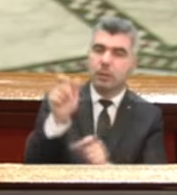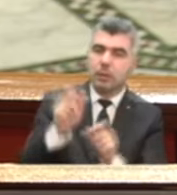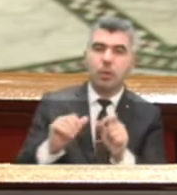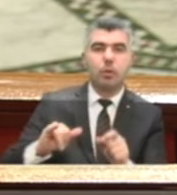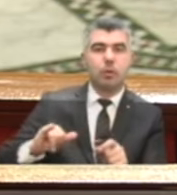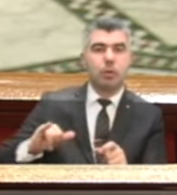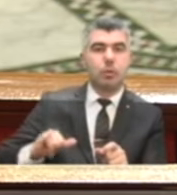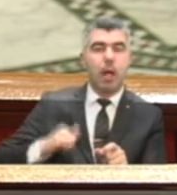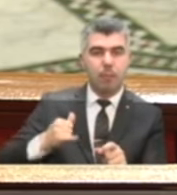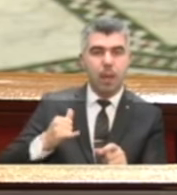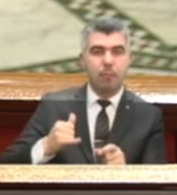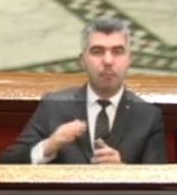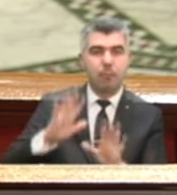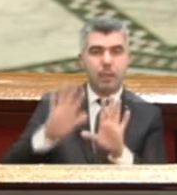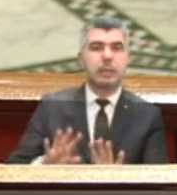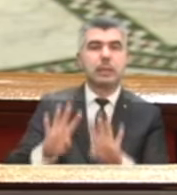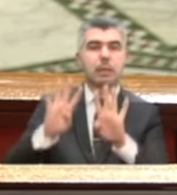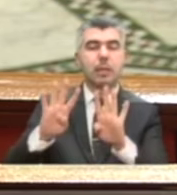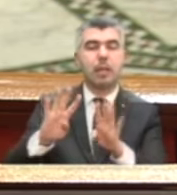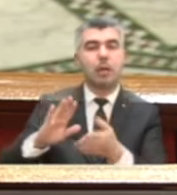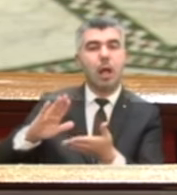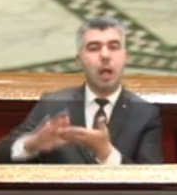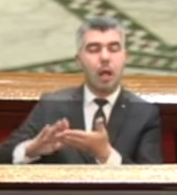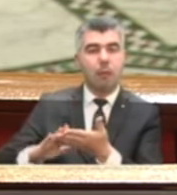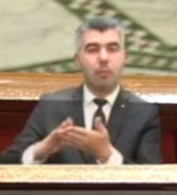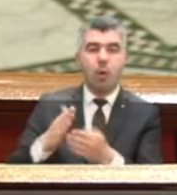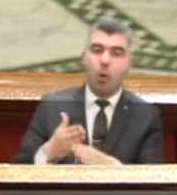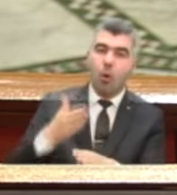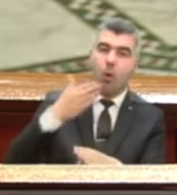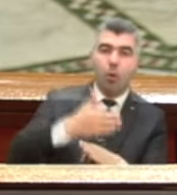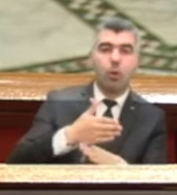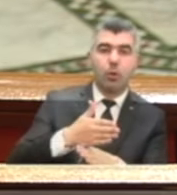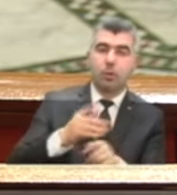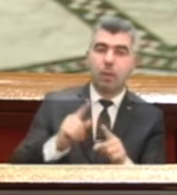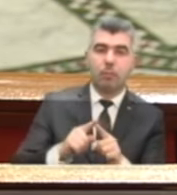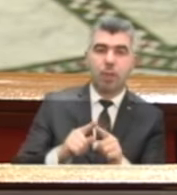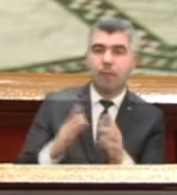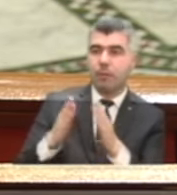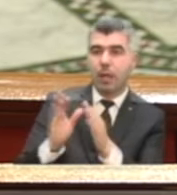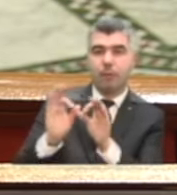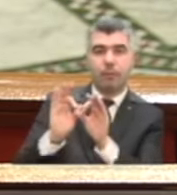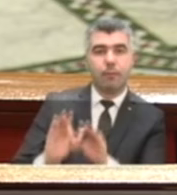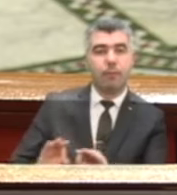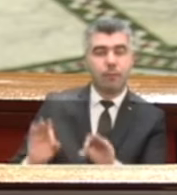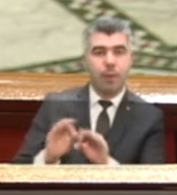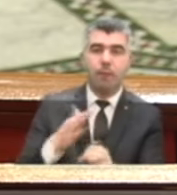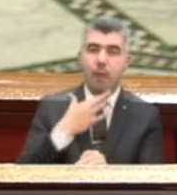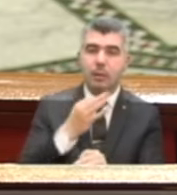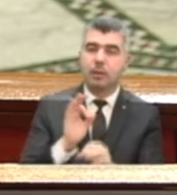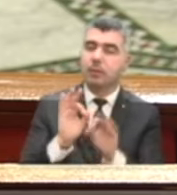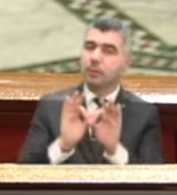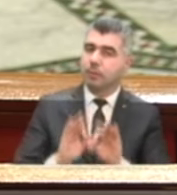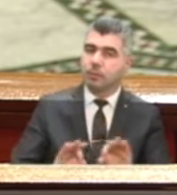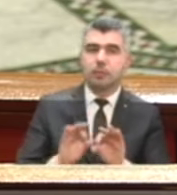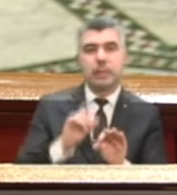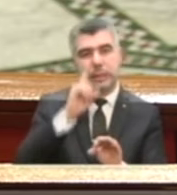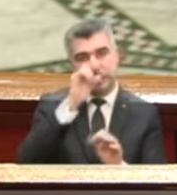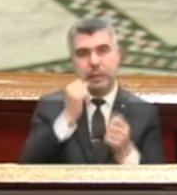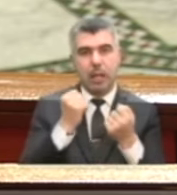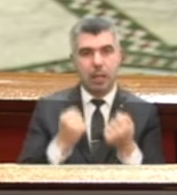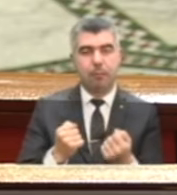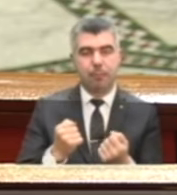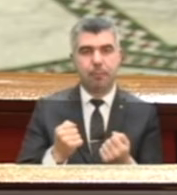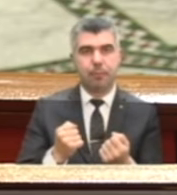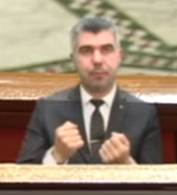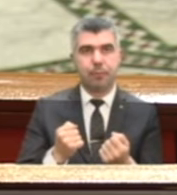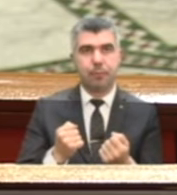الشباب اللي كيوصلوا 18 سنة خصهم يخرجوا من مؤسسات الرعاية الاجتماعية، وماشي سهلة، حنا عارفينها ماشي سهلة. ولهذا يعني